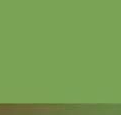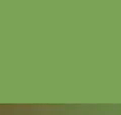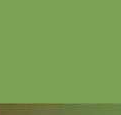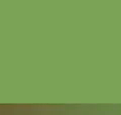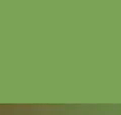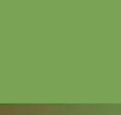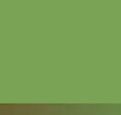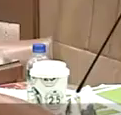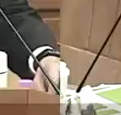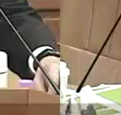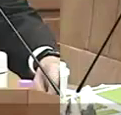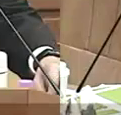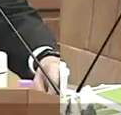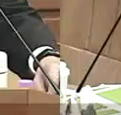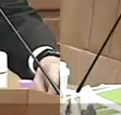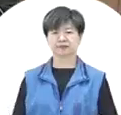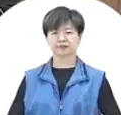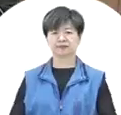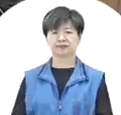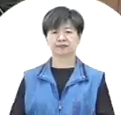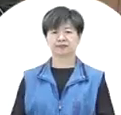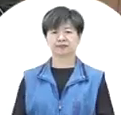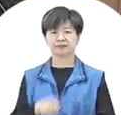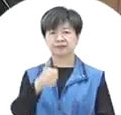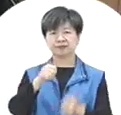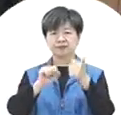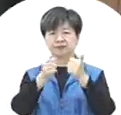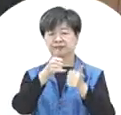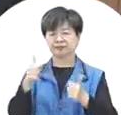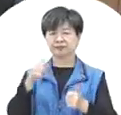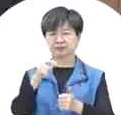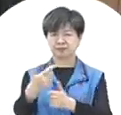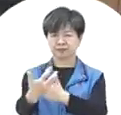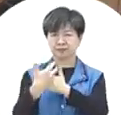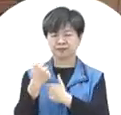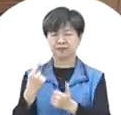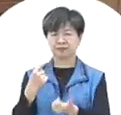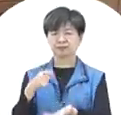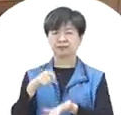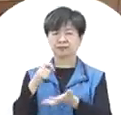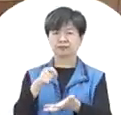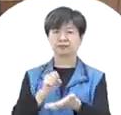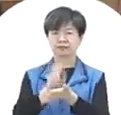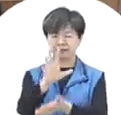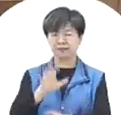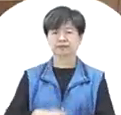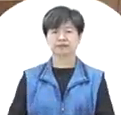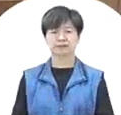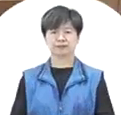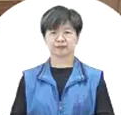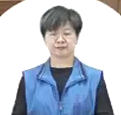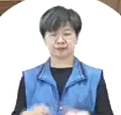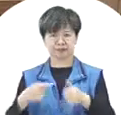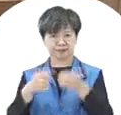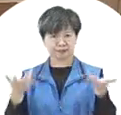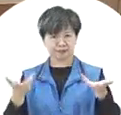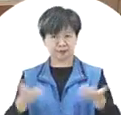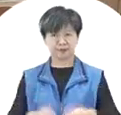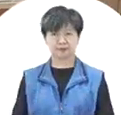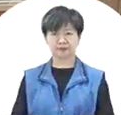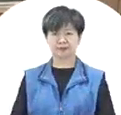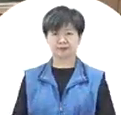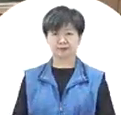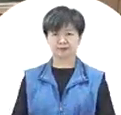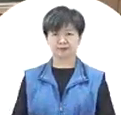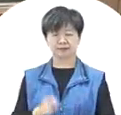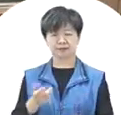划。来30秒。 是，谢谢议员，这个事情哈，就是您有参与提报哈。那其实那首先第一件事情是，它是大